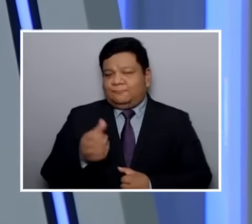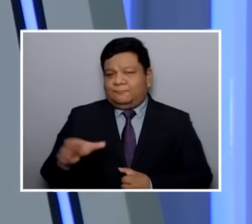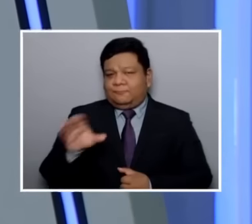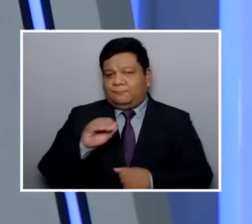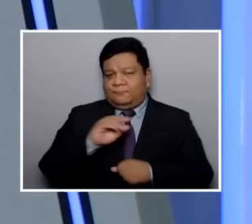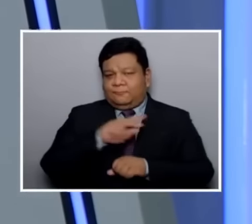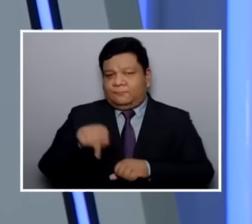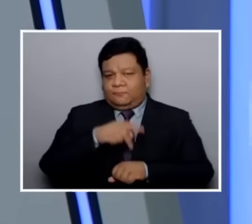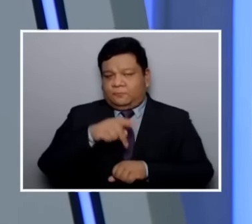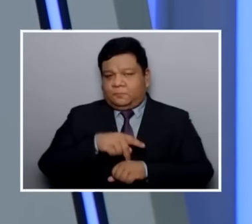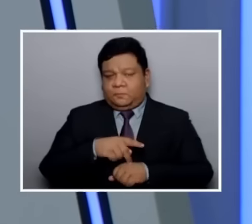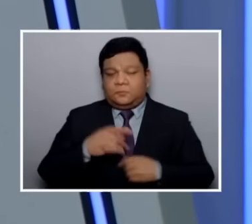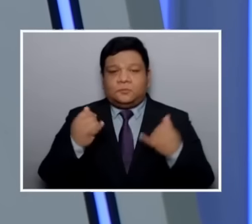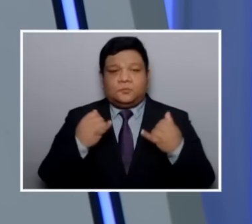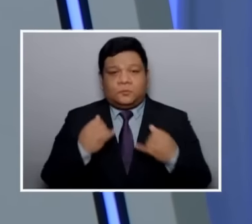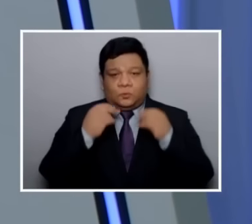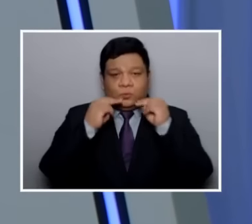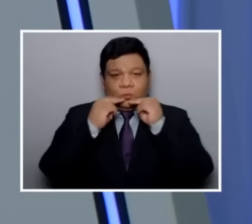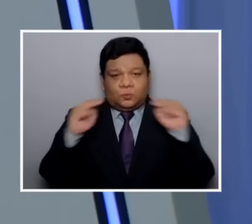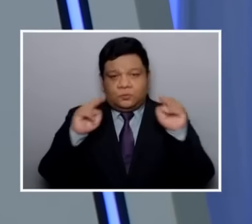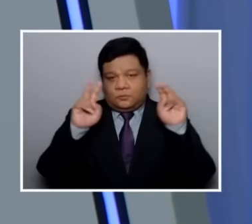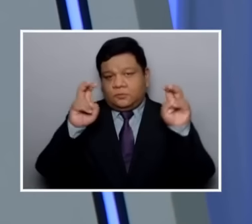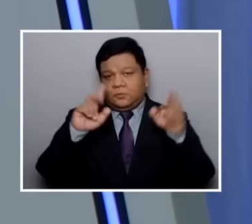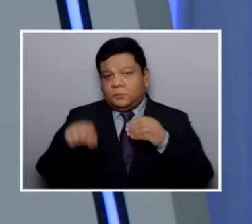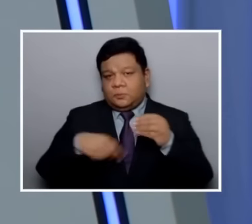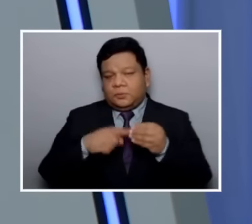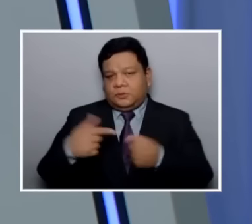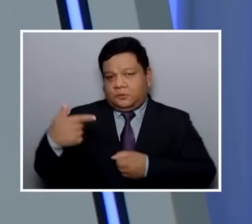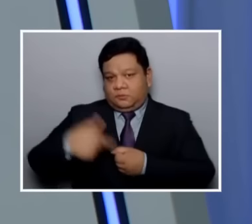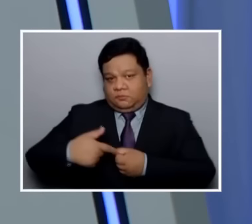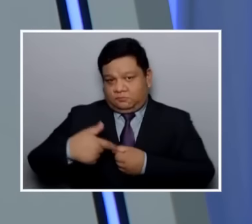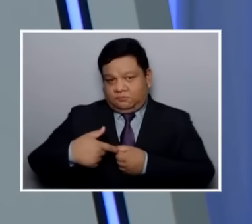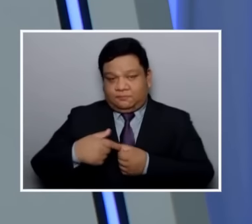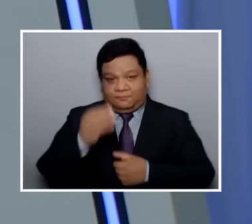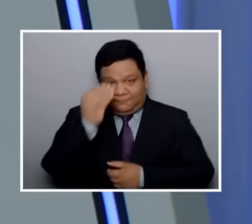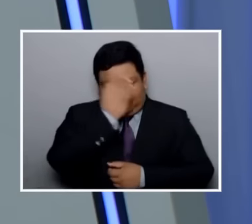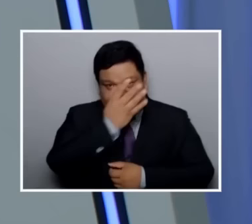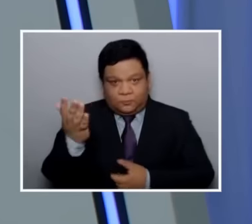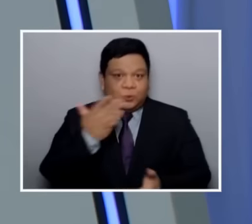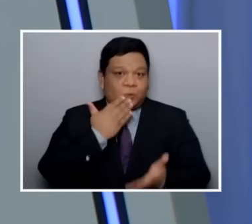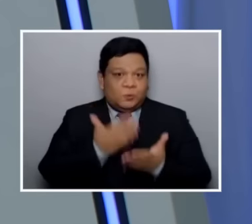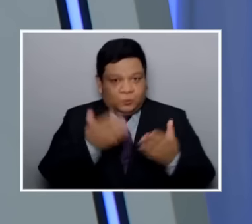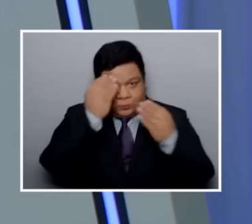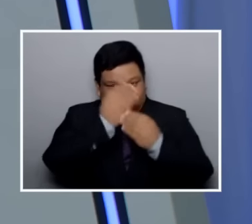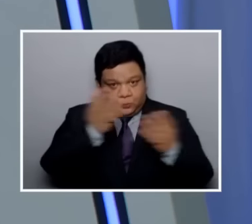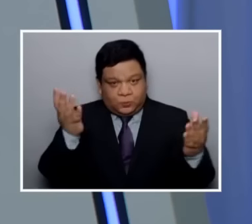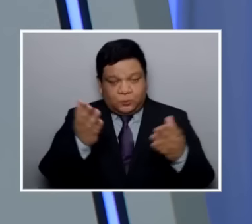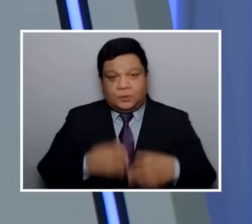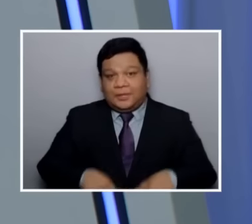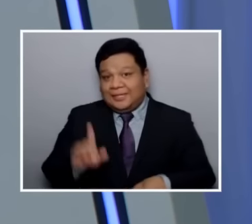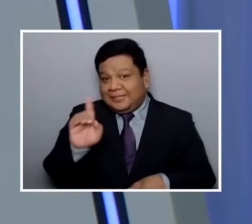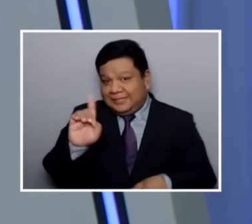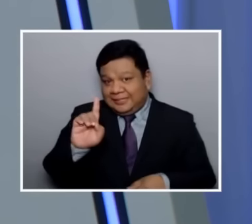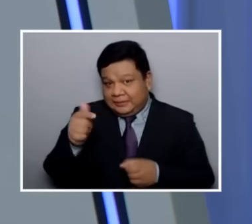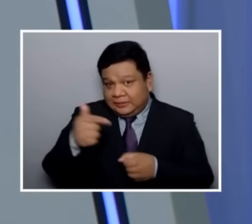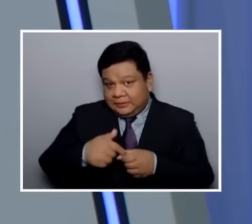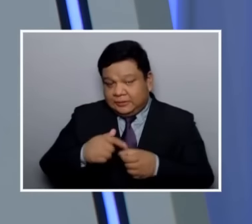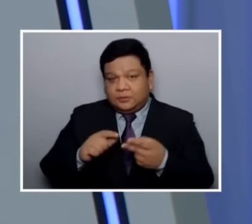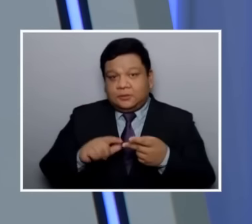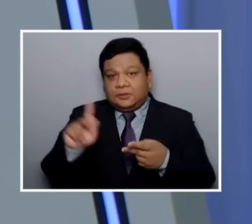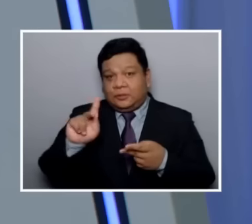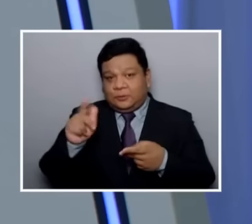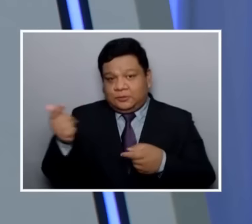motorista, lalo na sa mga chuper ng jeepney. May rollback na naman sa diesel at kerosene sa susunod na linggo. Samantala,